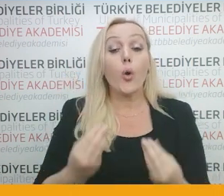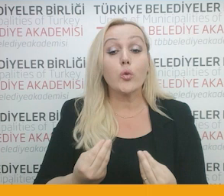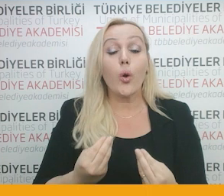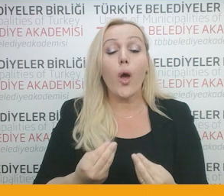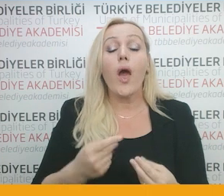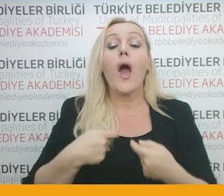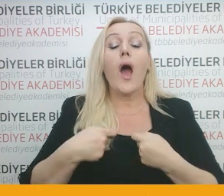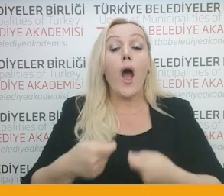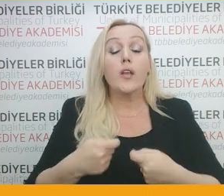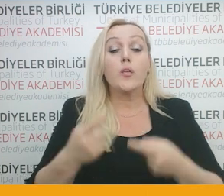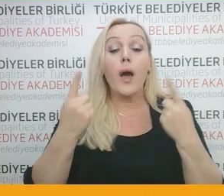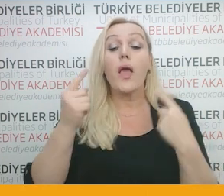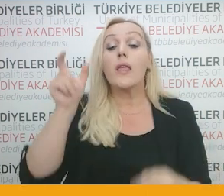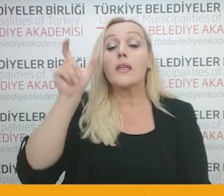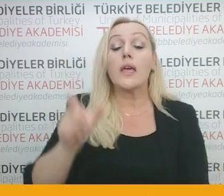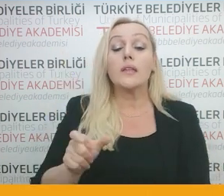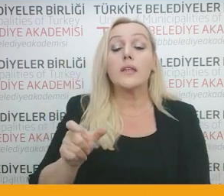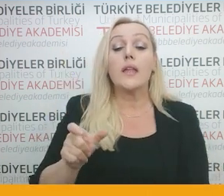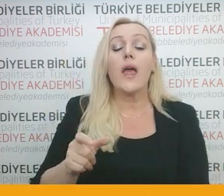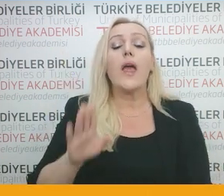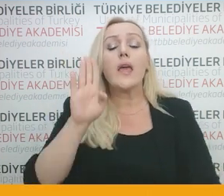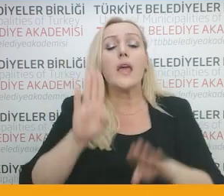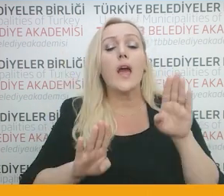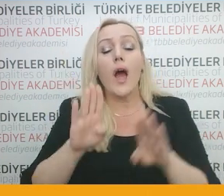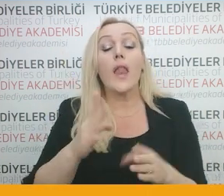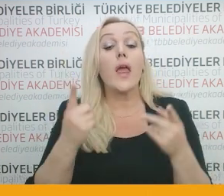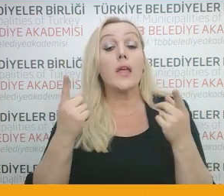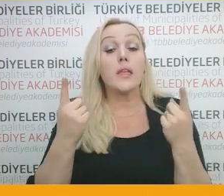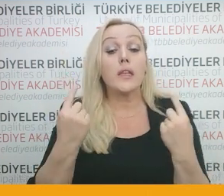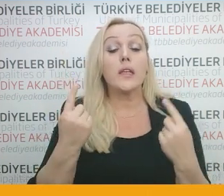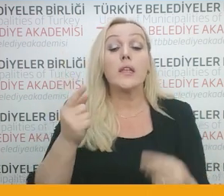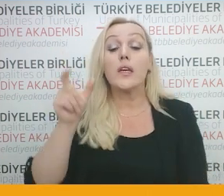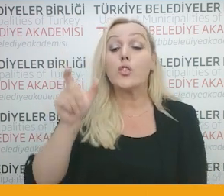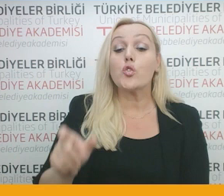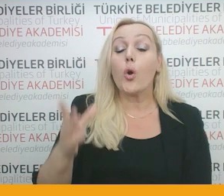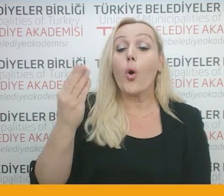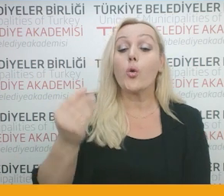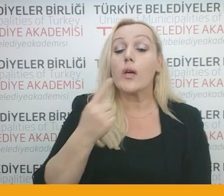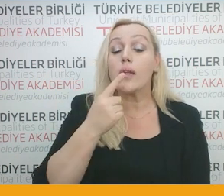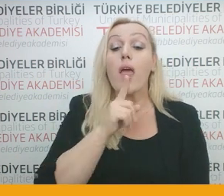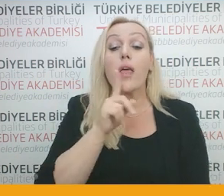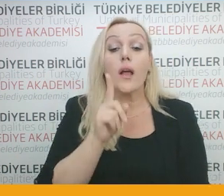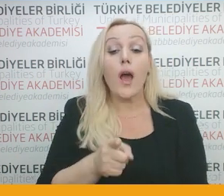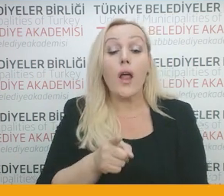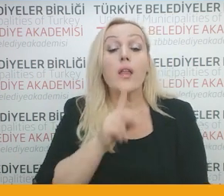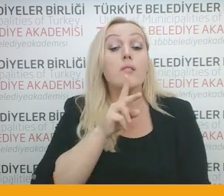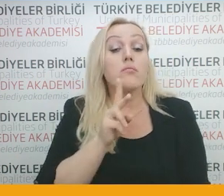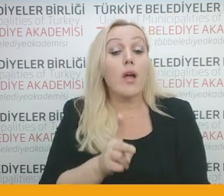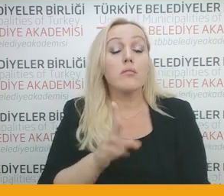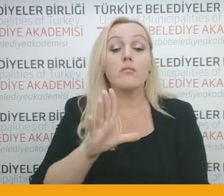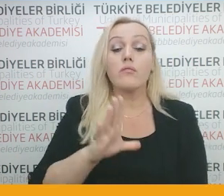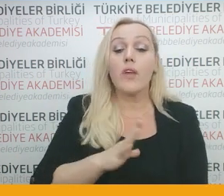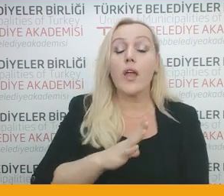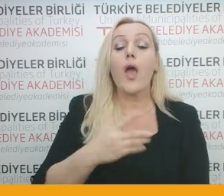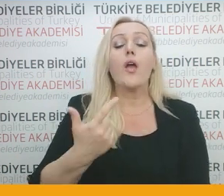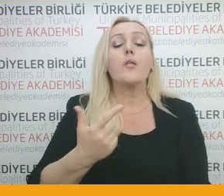maddesinde harcama yetkilileri aynı zamanda ihale yetkilisi olacaktır diye bir hüküm var. Bu konuda